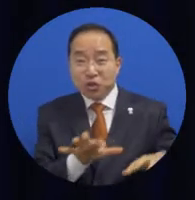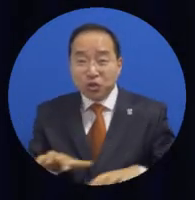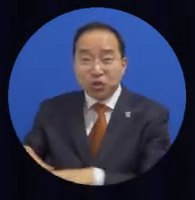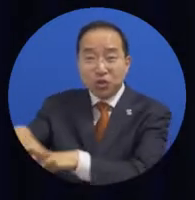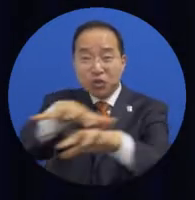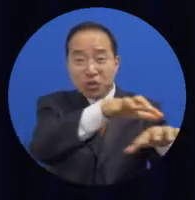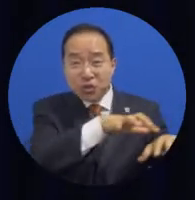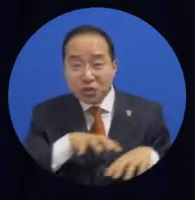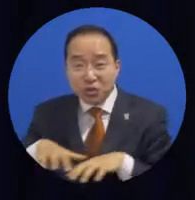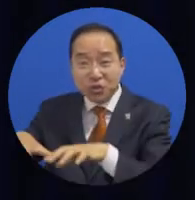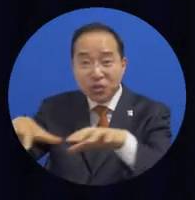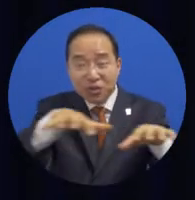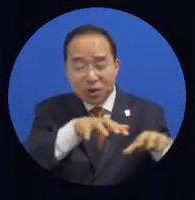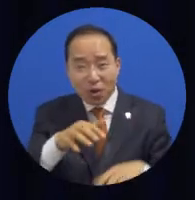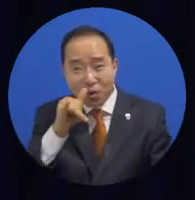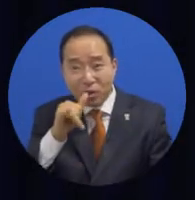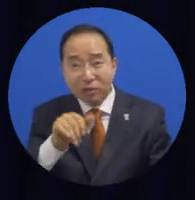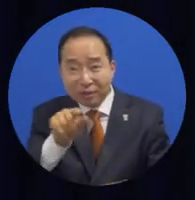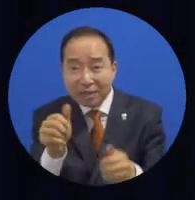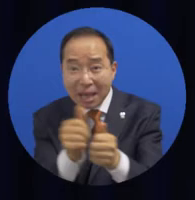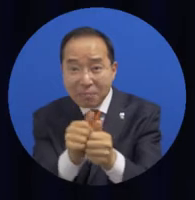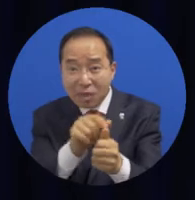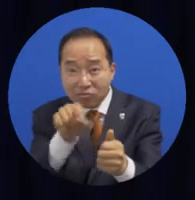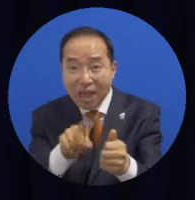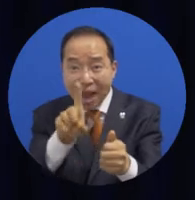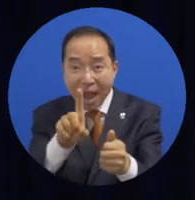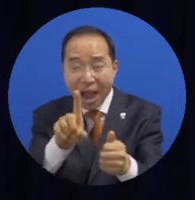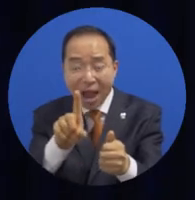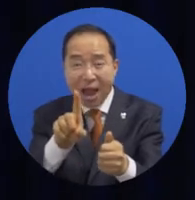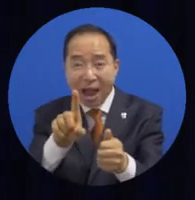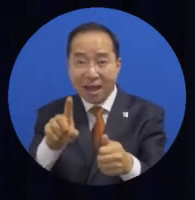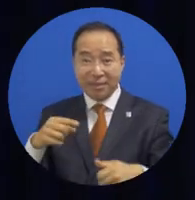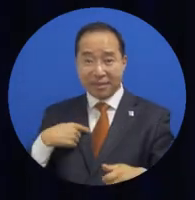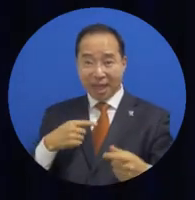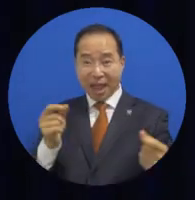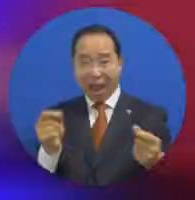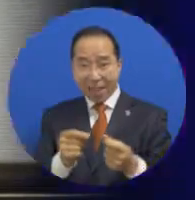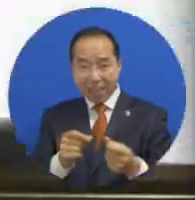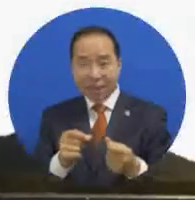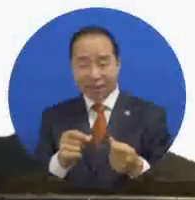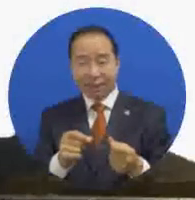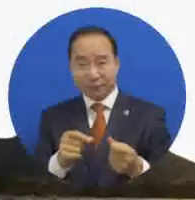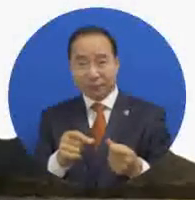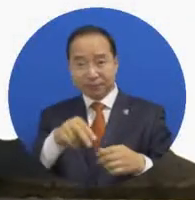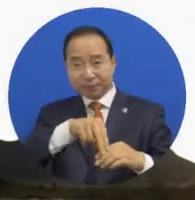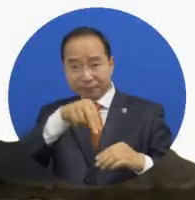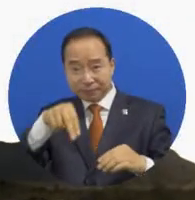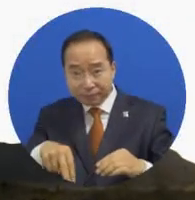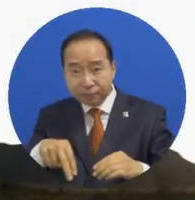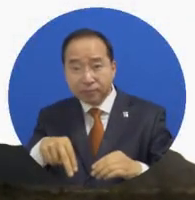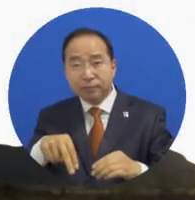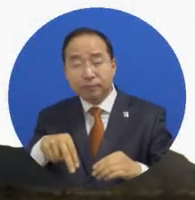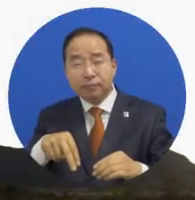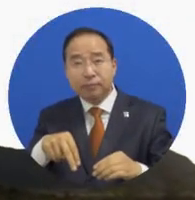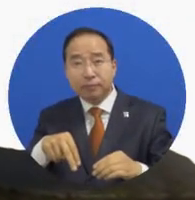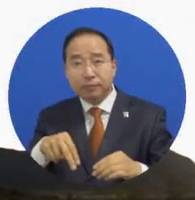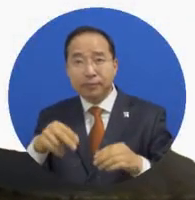타고 달리던 남자들 중에 한 사람이 제 앞에서 딱 멈춰섰는데 헬멧을 딱